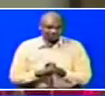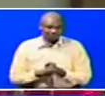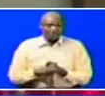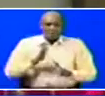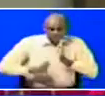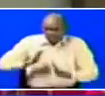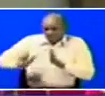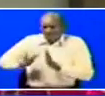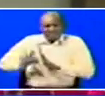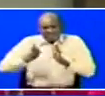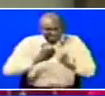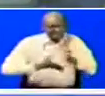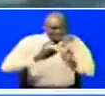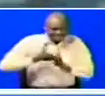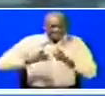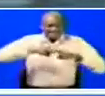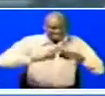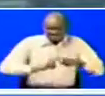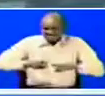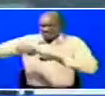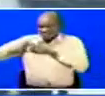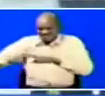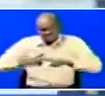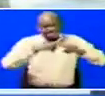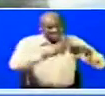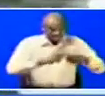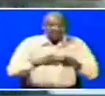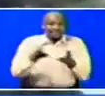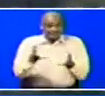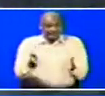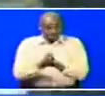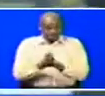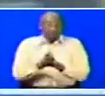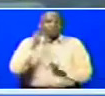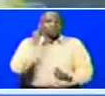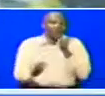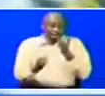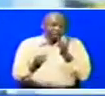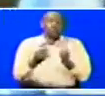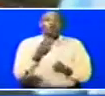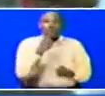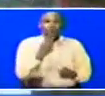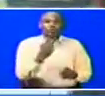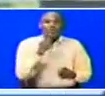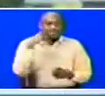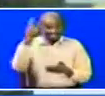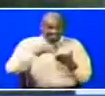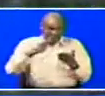pilka pilka za hapa na pale ambazo kilele chake au upeo ni siku ya Jumanne wiki